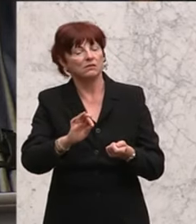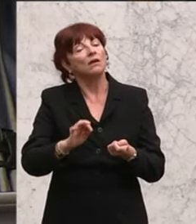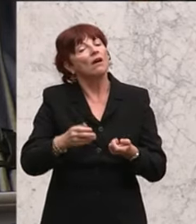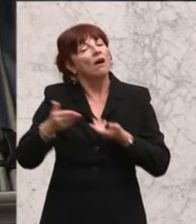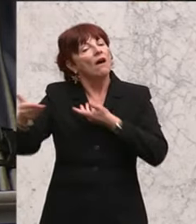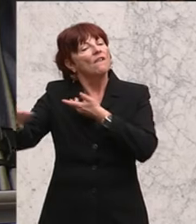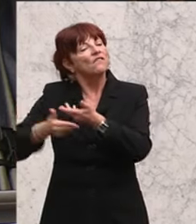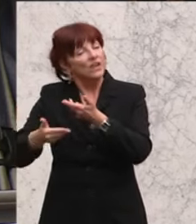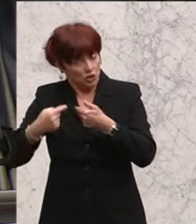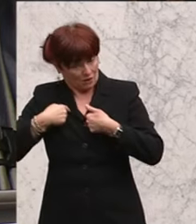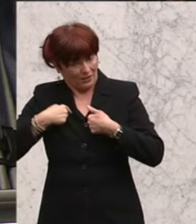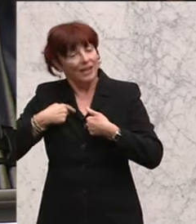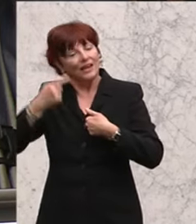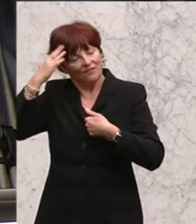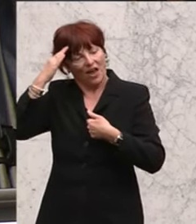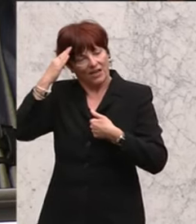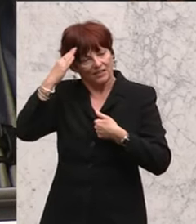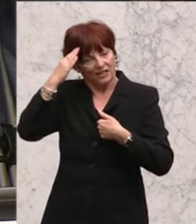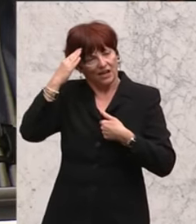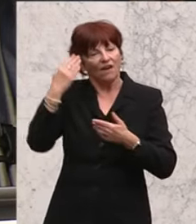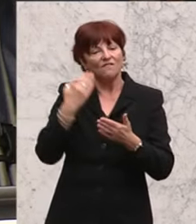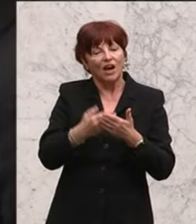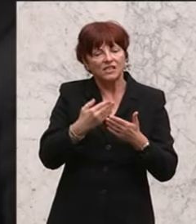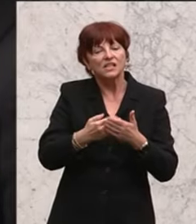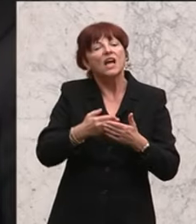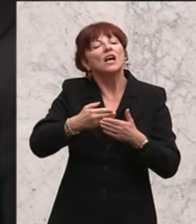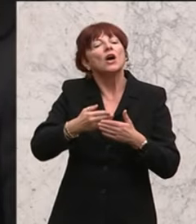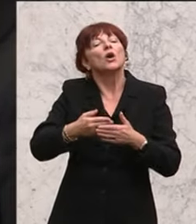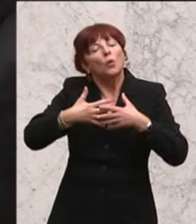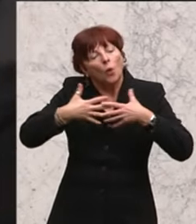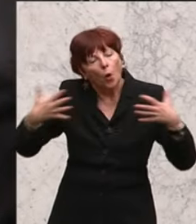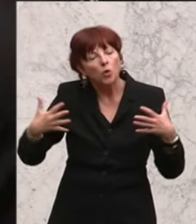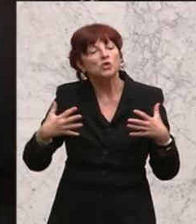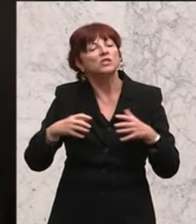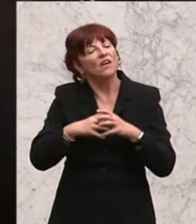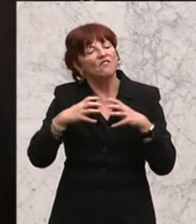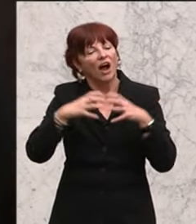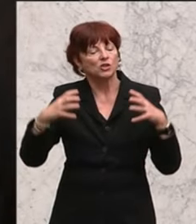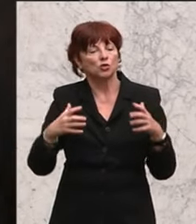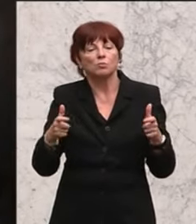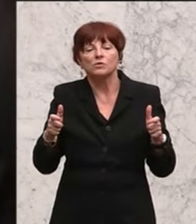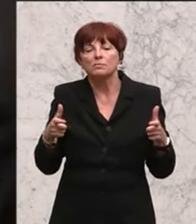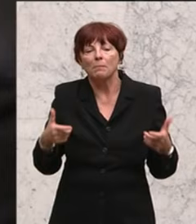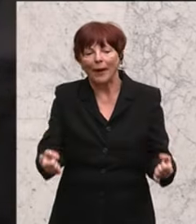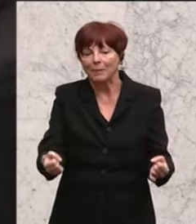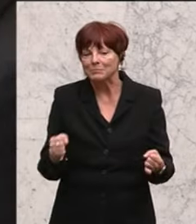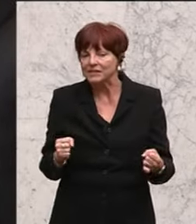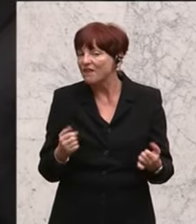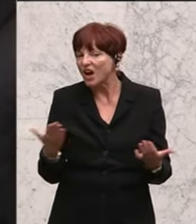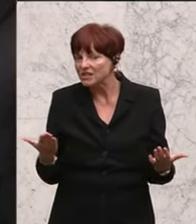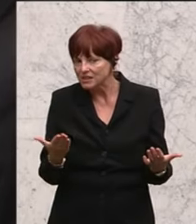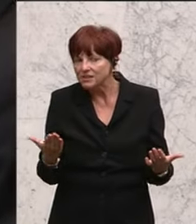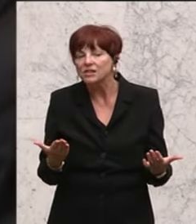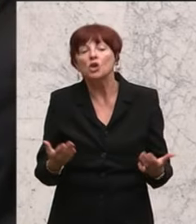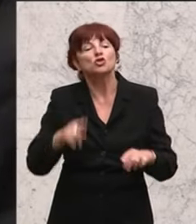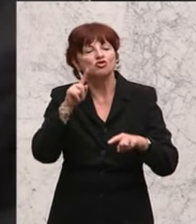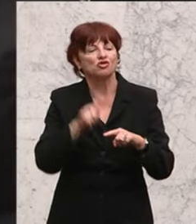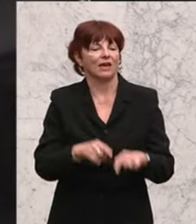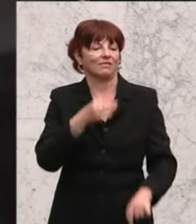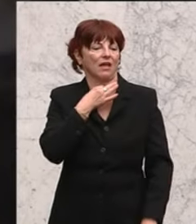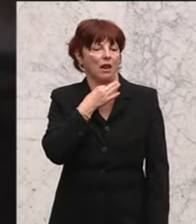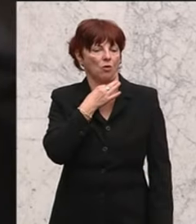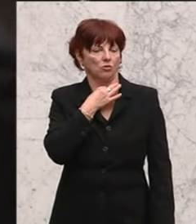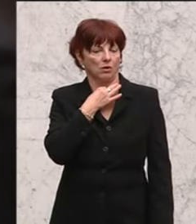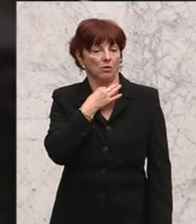Wachstumsbremse ist am Ende des Tages die schlechte Laune. Und das Problem, das damit verbunden ist, ist klar, dass kein